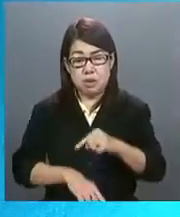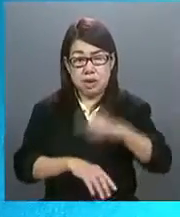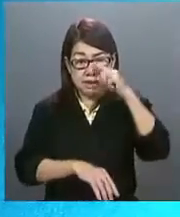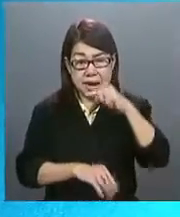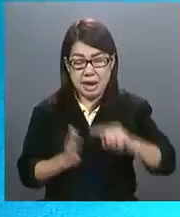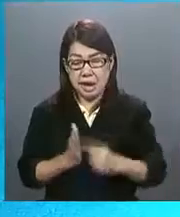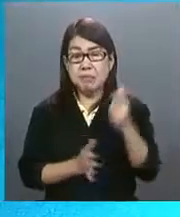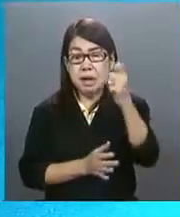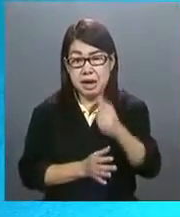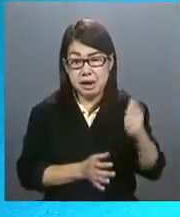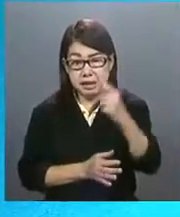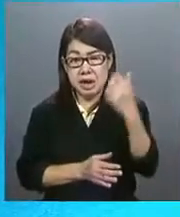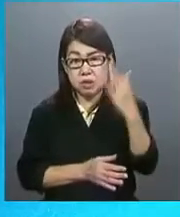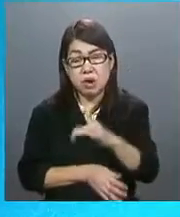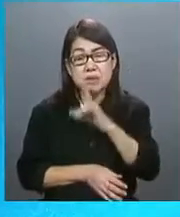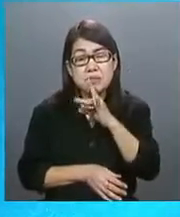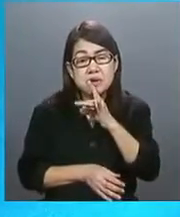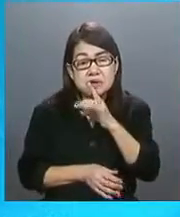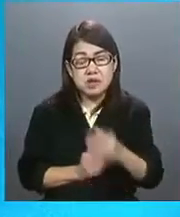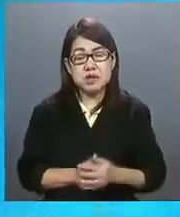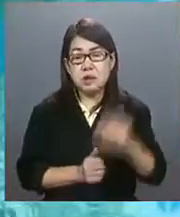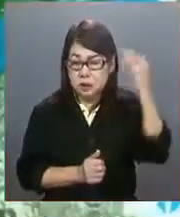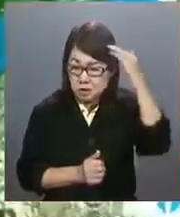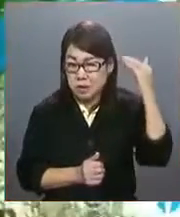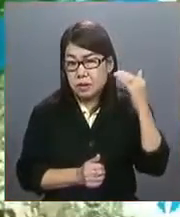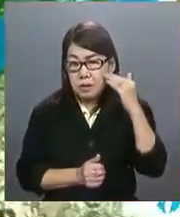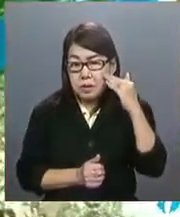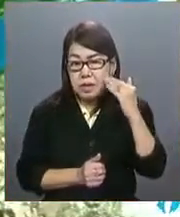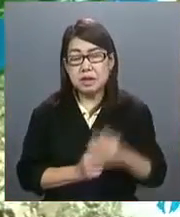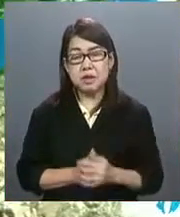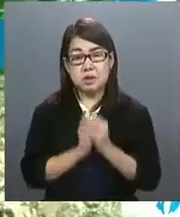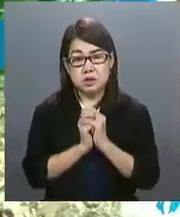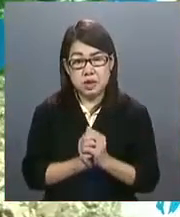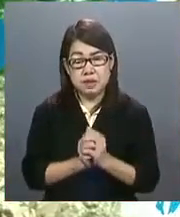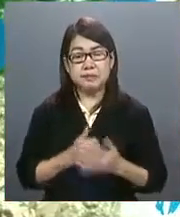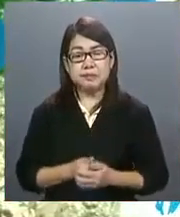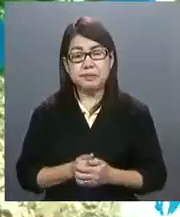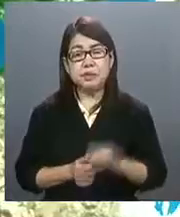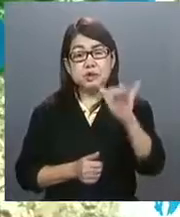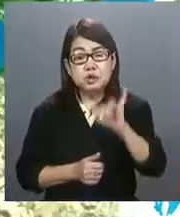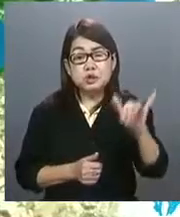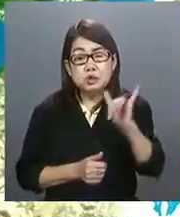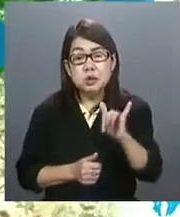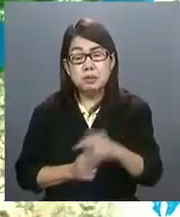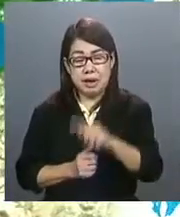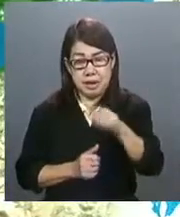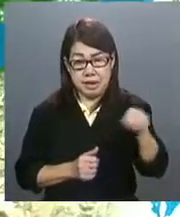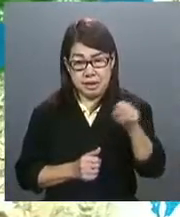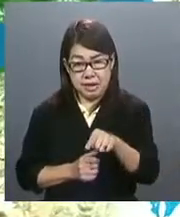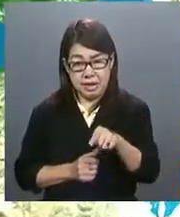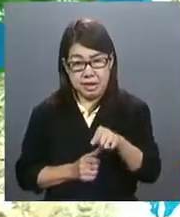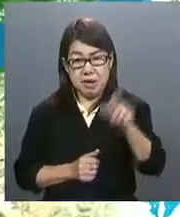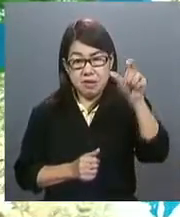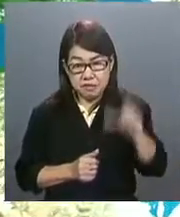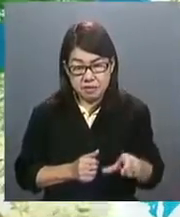ชียปักกิ่งโซโตเกียวและไทเปตามด้วยทวีปยุโรปลอนดอนเบอร์ลินปารีสและโรม